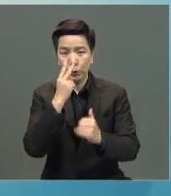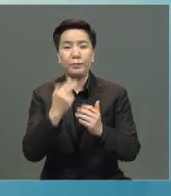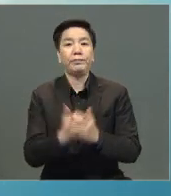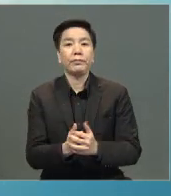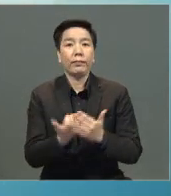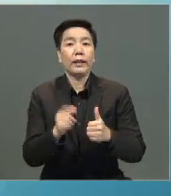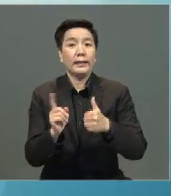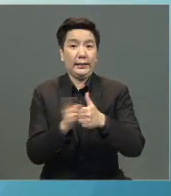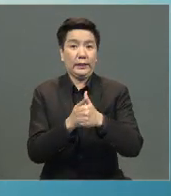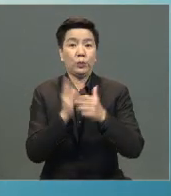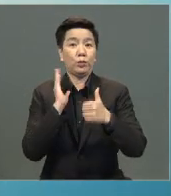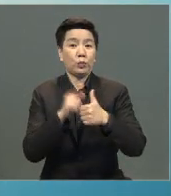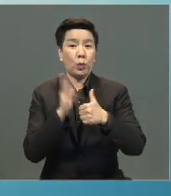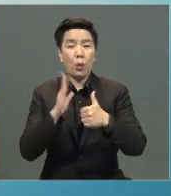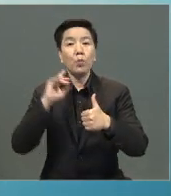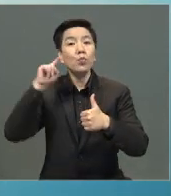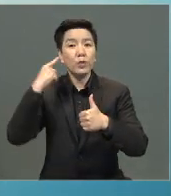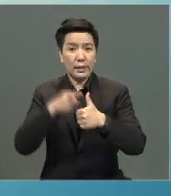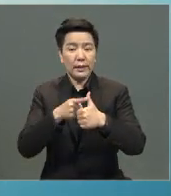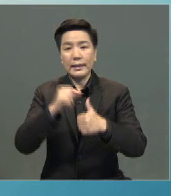รายนี้เป็นอย่างไรนะครับตวงซื้อเลขนิดนึงนะครับแต่ว่าที่ต้องลงรายละเอียดนี้เพื่อที่เราจะได้เรียนรู้ร่วมกันนะครับเพราะว่าหลายคนบอกว่าออกกลับมาจากต่างประเทศต่างประเทศรอรับมากขึ้นนี่จะต้องกังวลใจอะไรไหมเดี๋ยวดูในรายละเอียดนี้ก่อนนะครับรายที่1นะครับเป็น